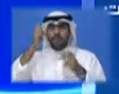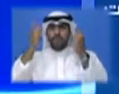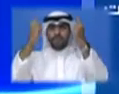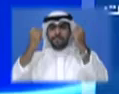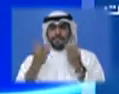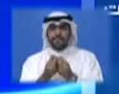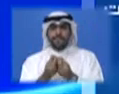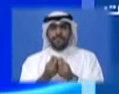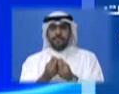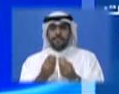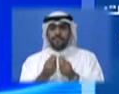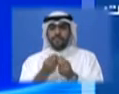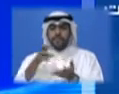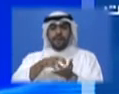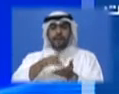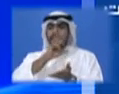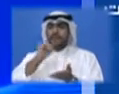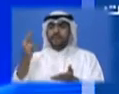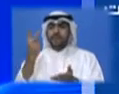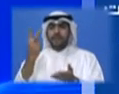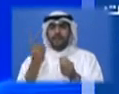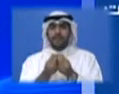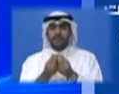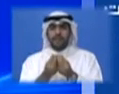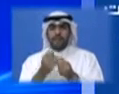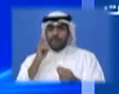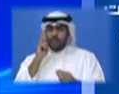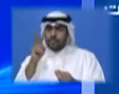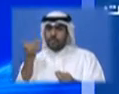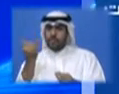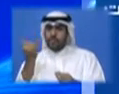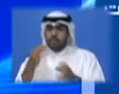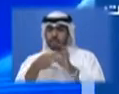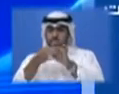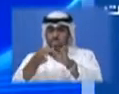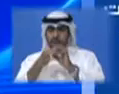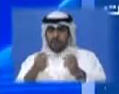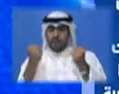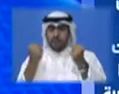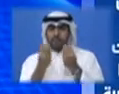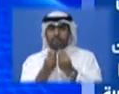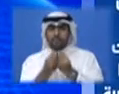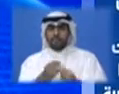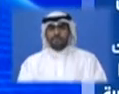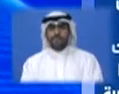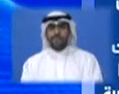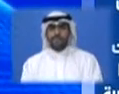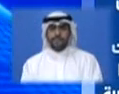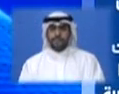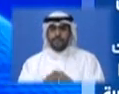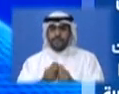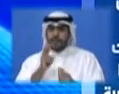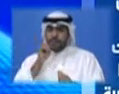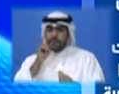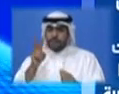الكويت وكل من البلدين الصديقين والحرص على تقويتها وتطويرها. استعرض المجلس